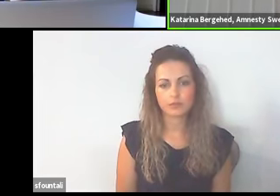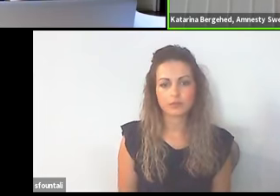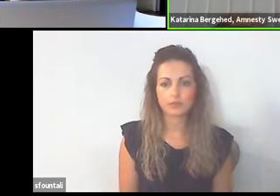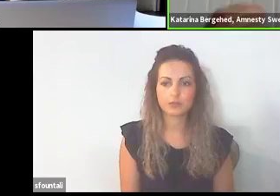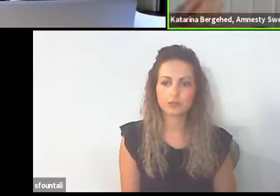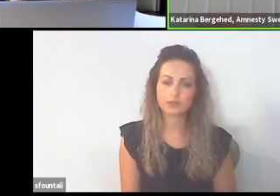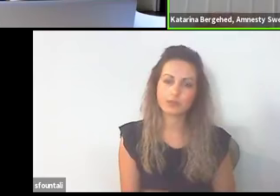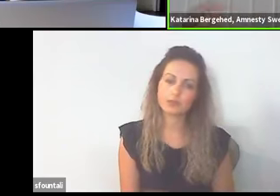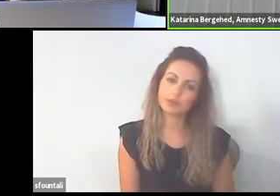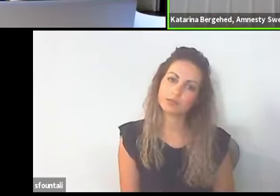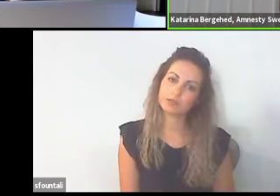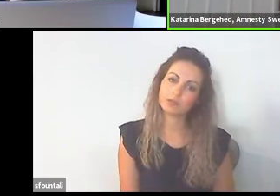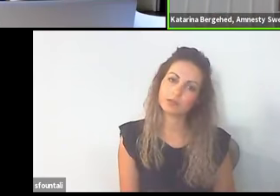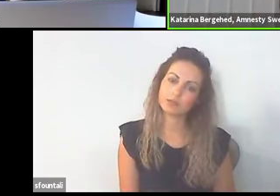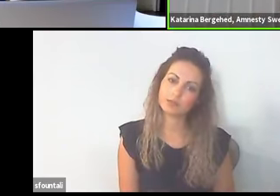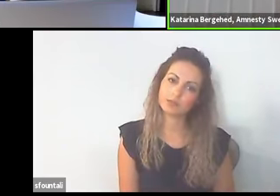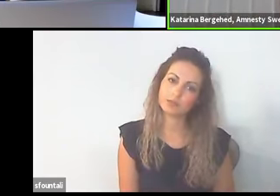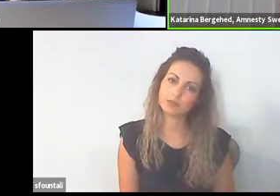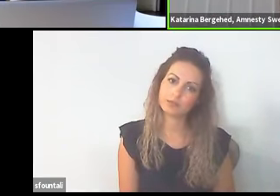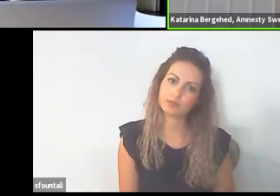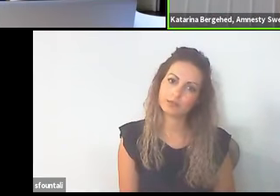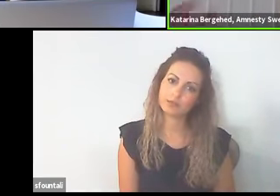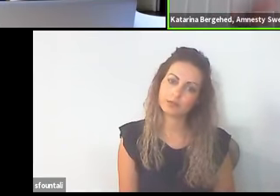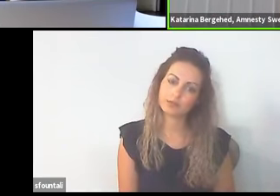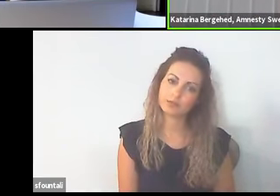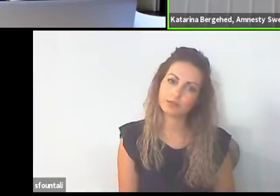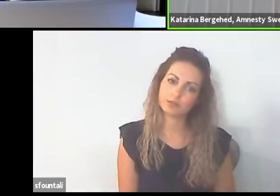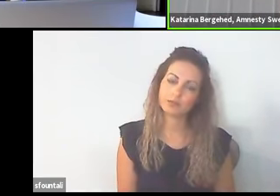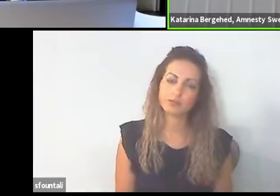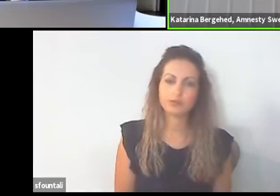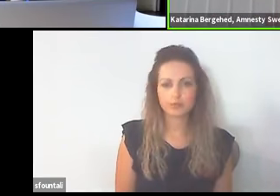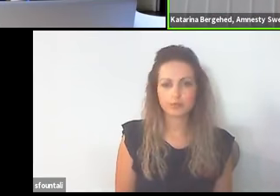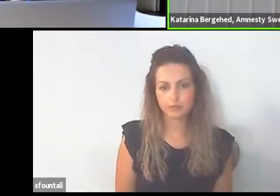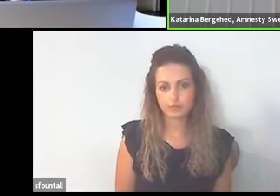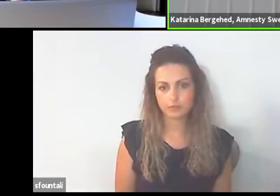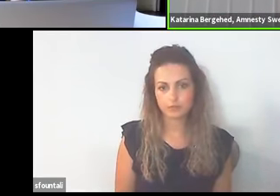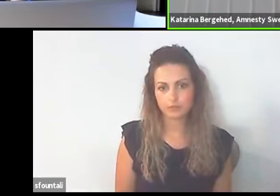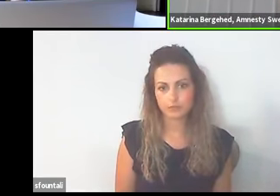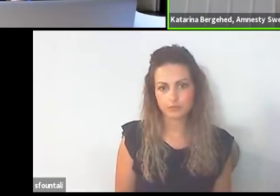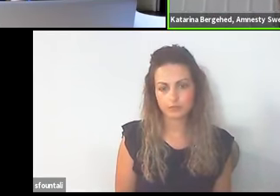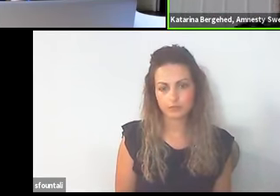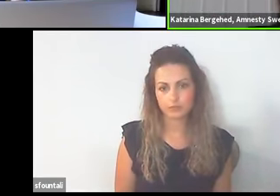existence, and it resulted in really strong recommendations to